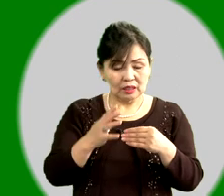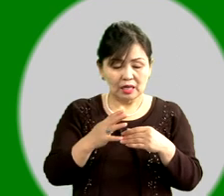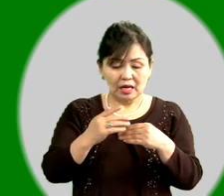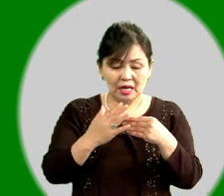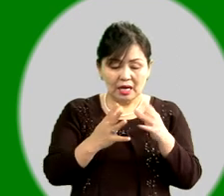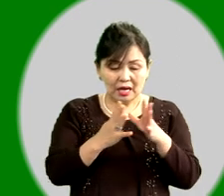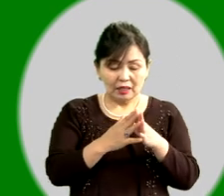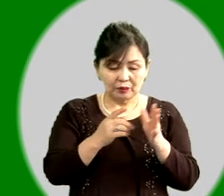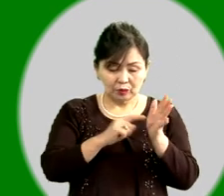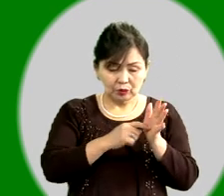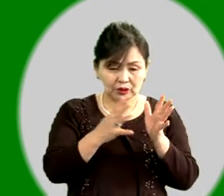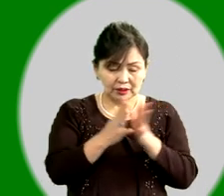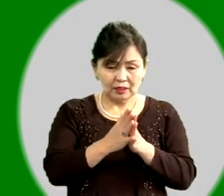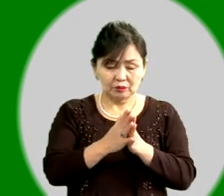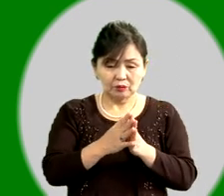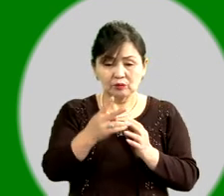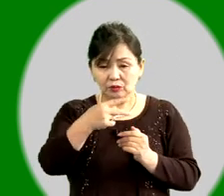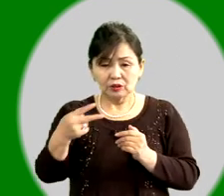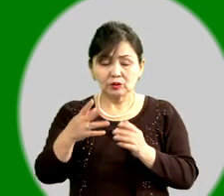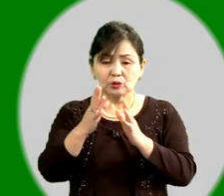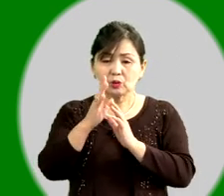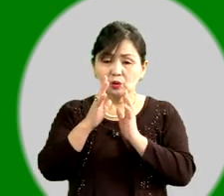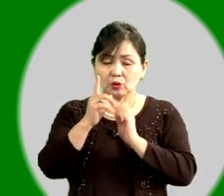10-10-ийн 100 метр квадрат.